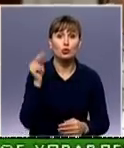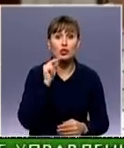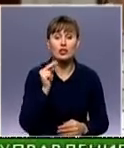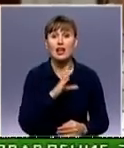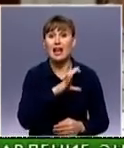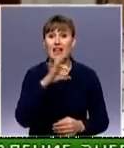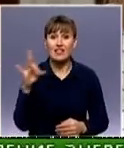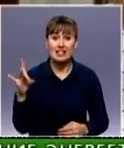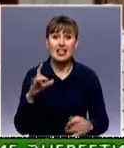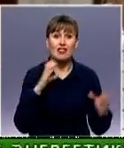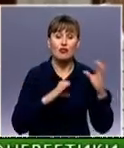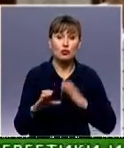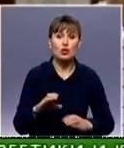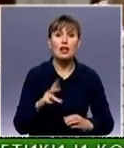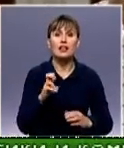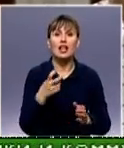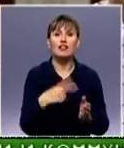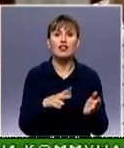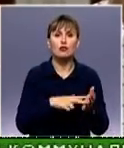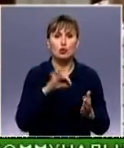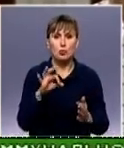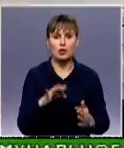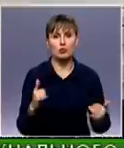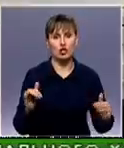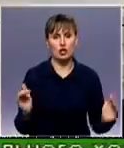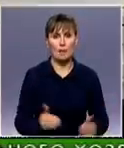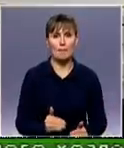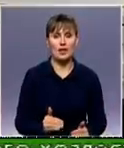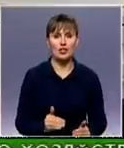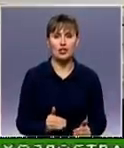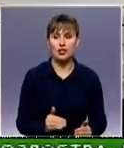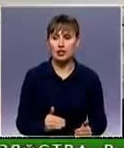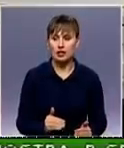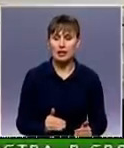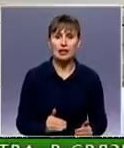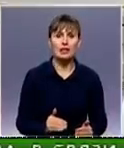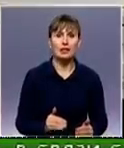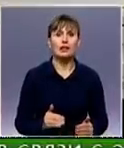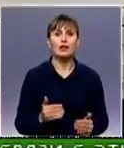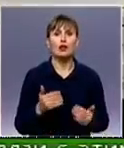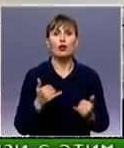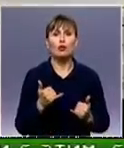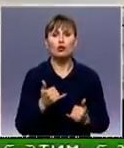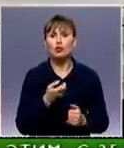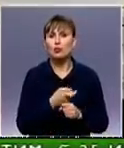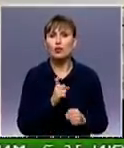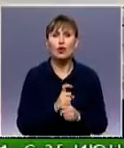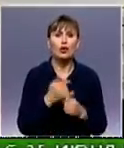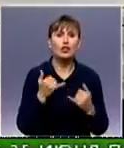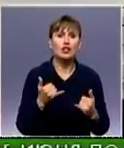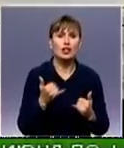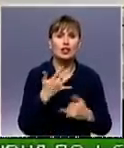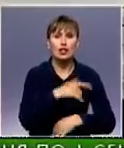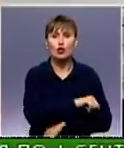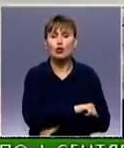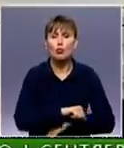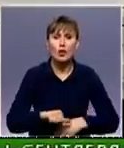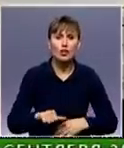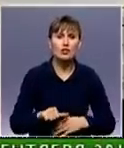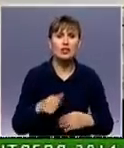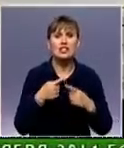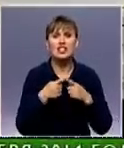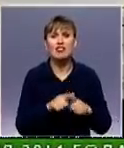отечественных вузах, стало на 28% меньше. Заводится очень много современных иностранных технологий зарубежных, и мы